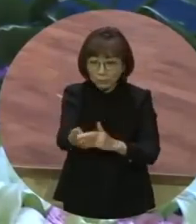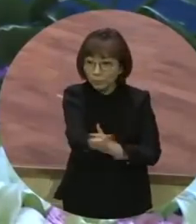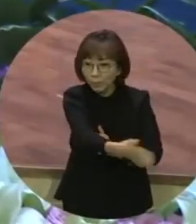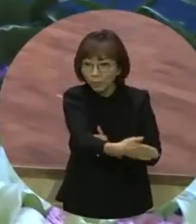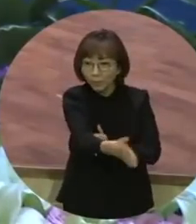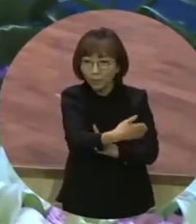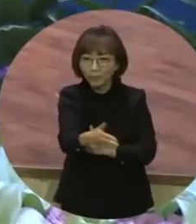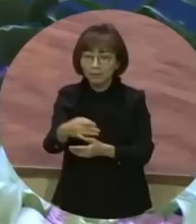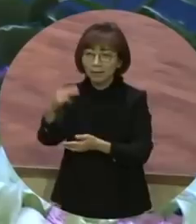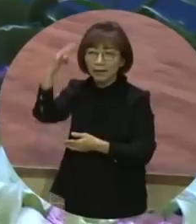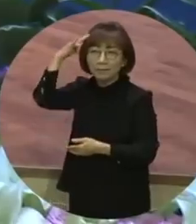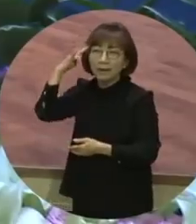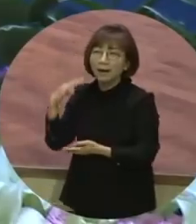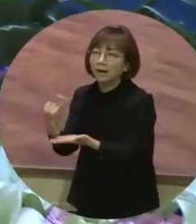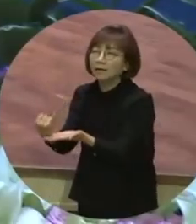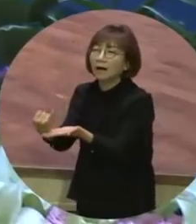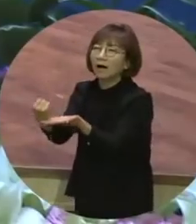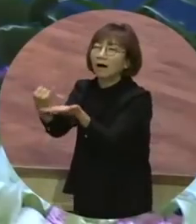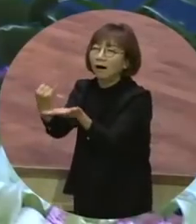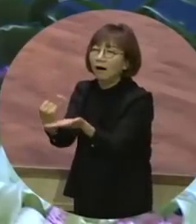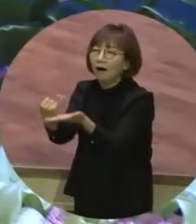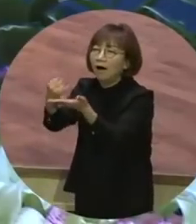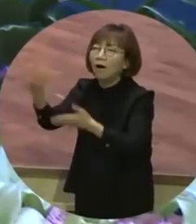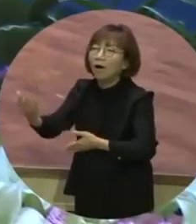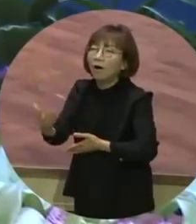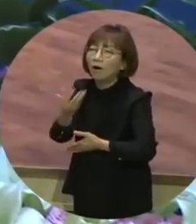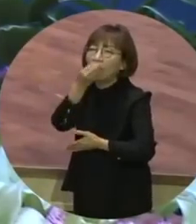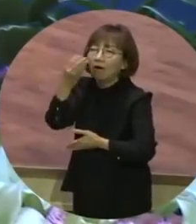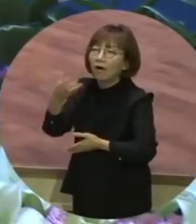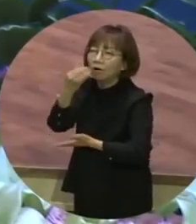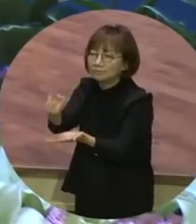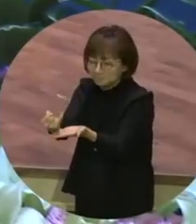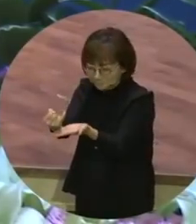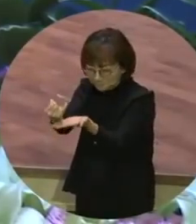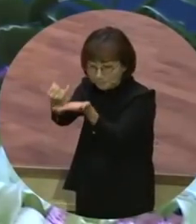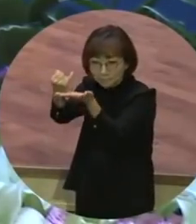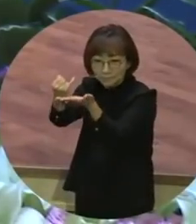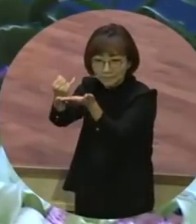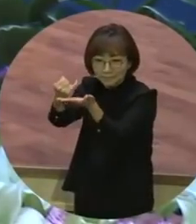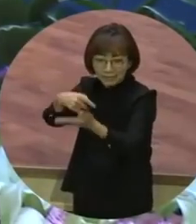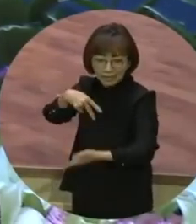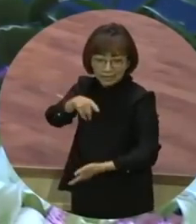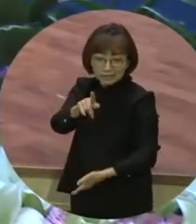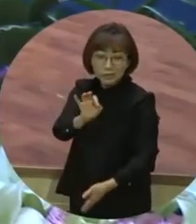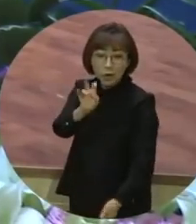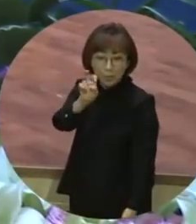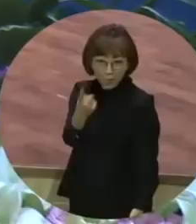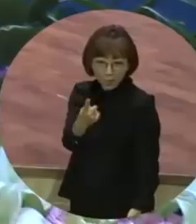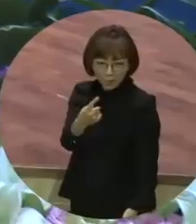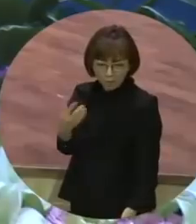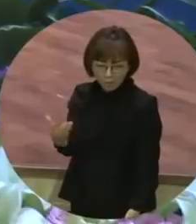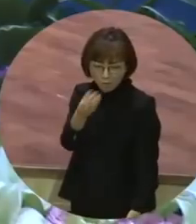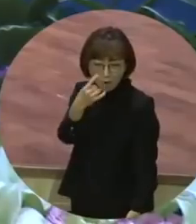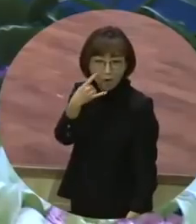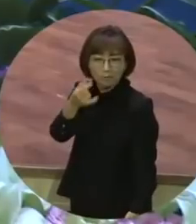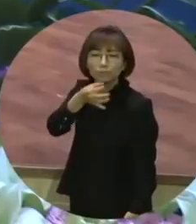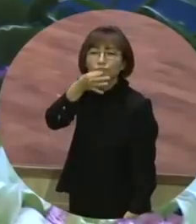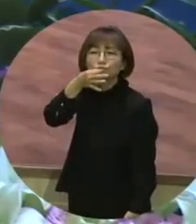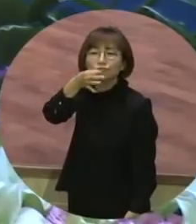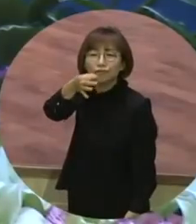마리아, 성모 마리아, 성모 마리아라 그래요. 기독교가 이태리